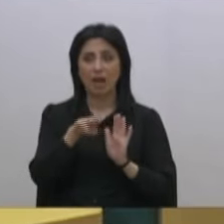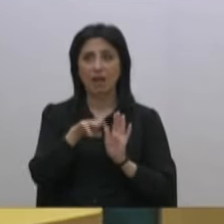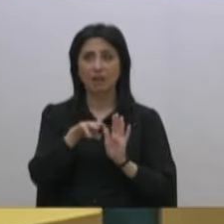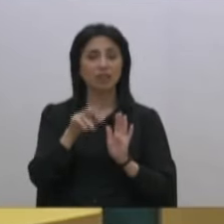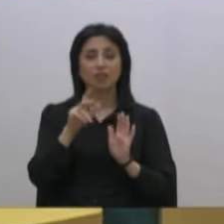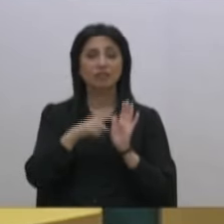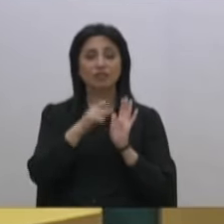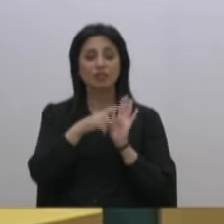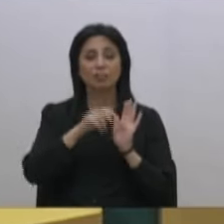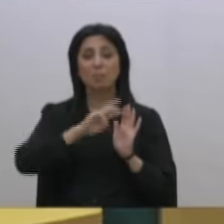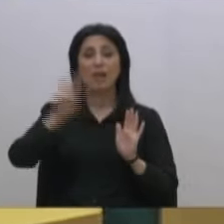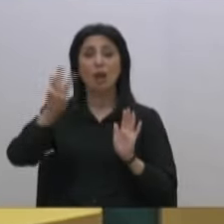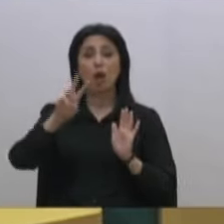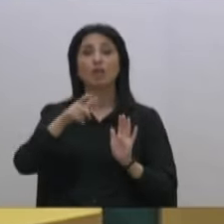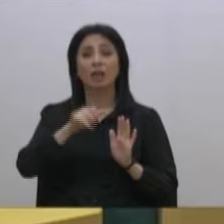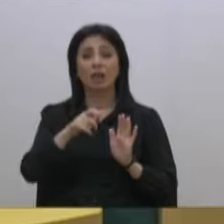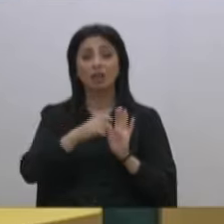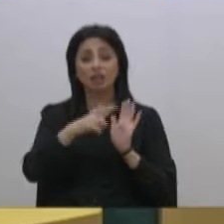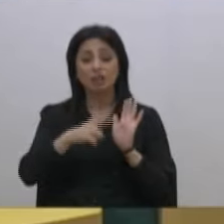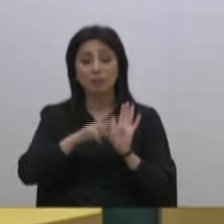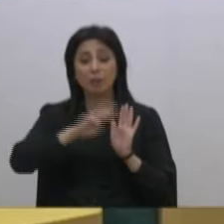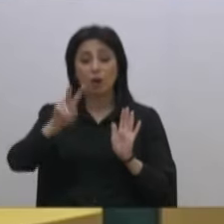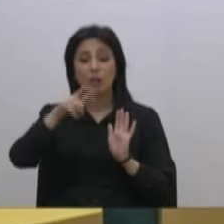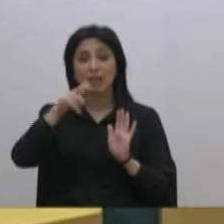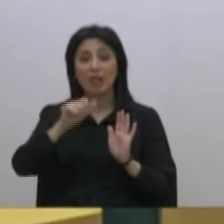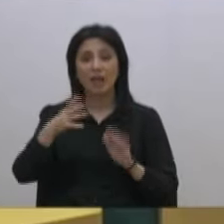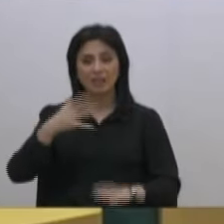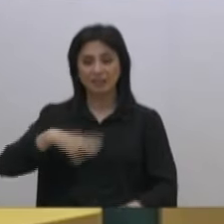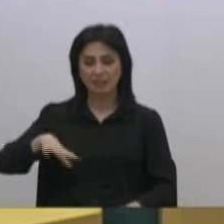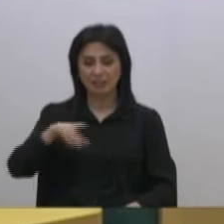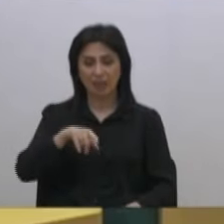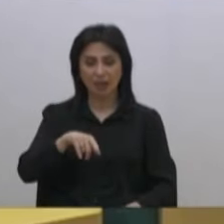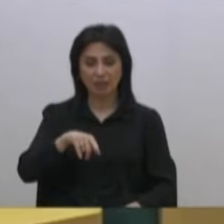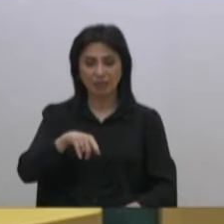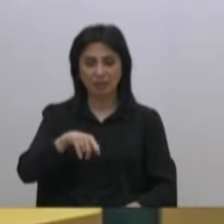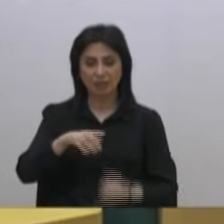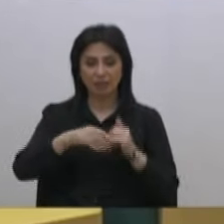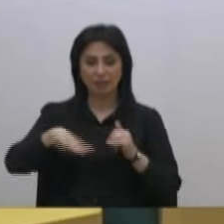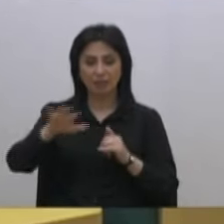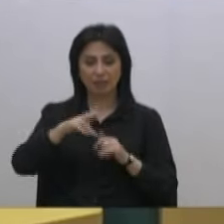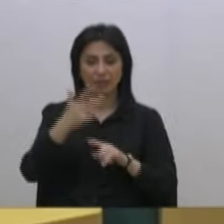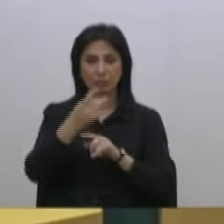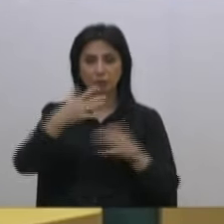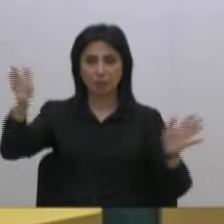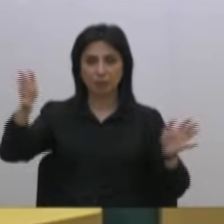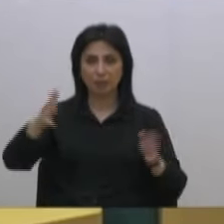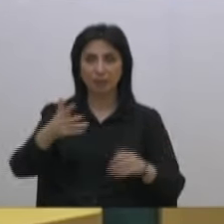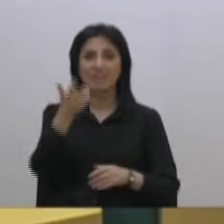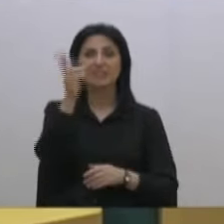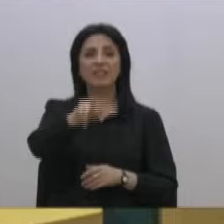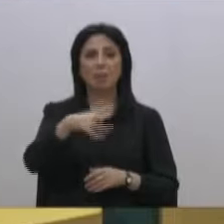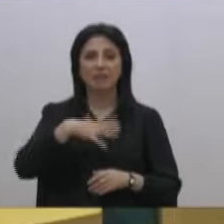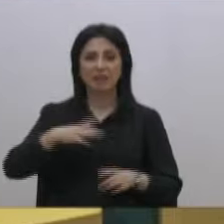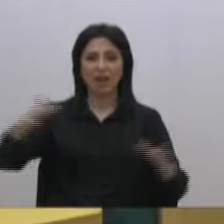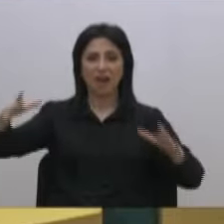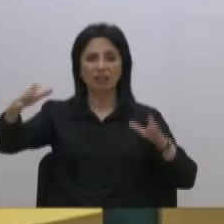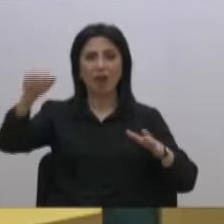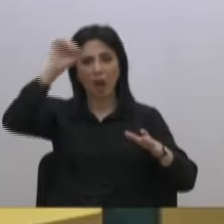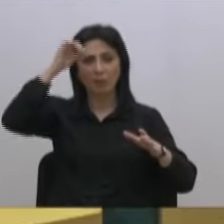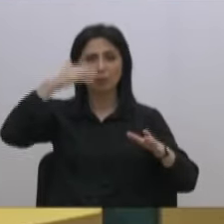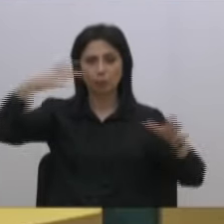17 მილიონი ჰექტარი რო წარმოვიდგინოთ, ეს არის საქართველოს ტერიტორიაზე სამჯერ მეტი, ანუ სამი საქართველო თავის